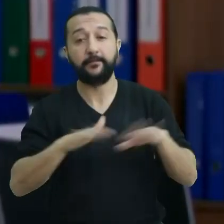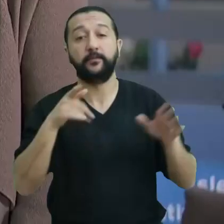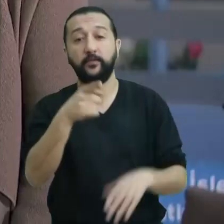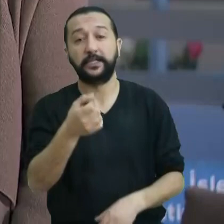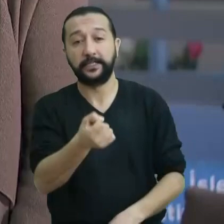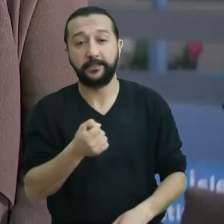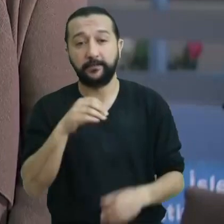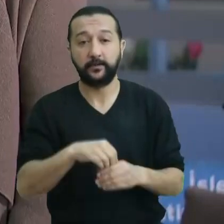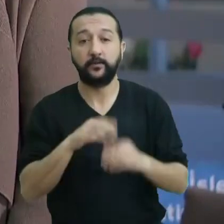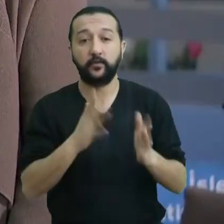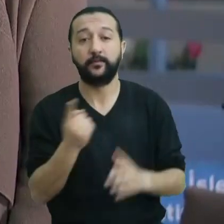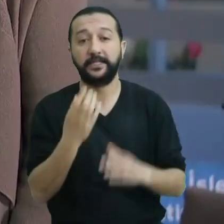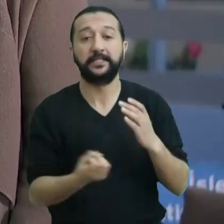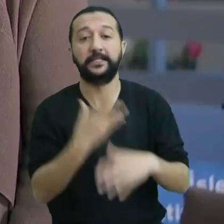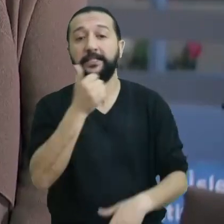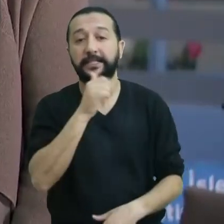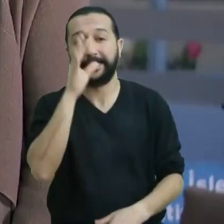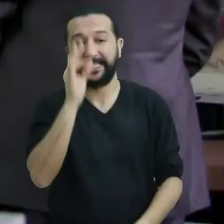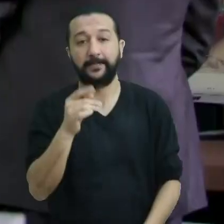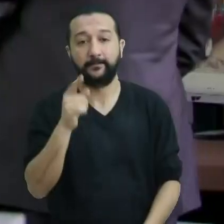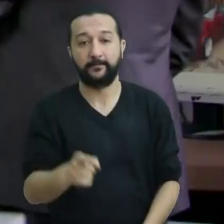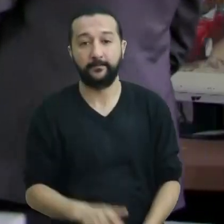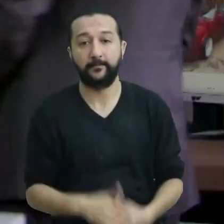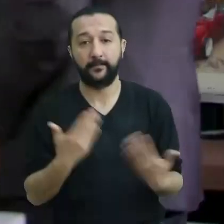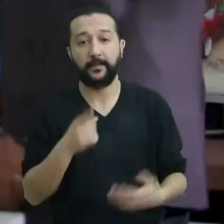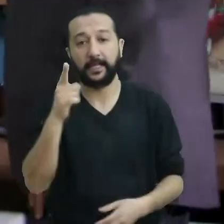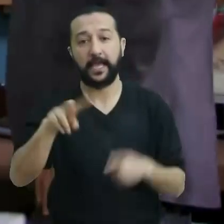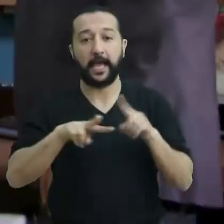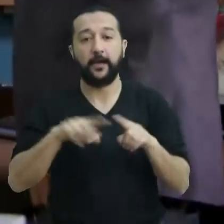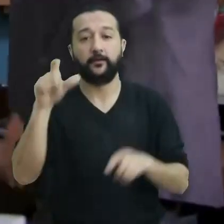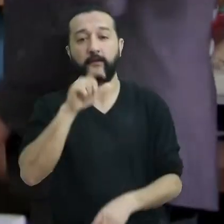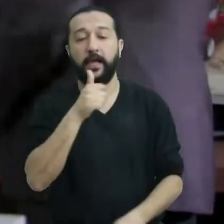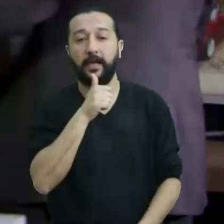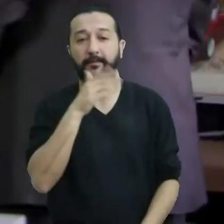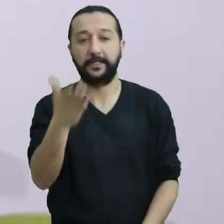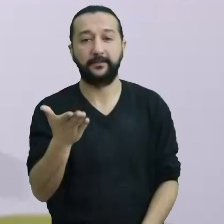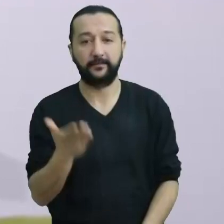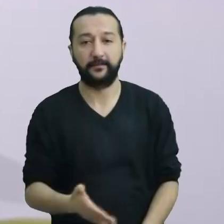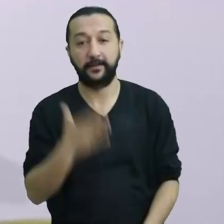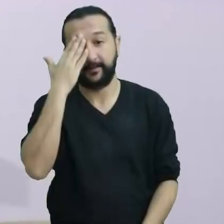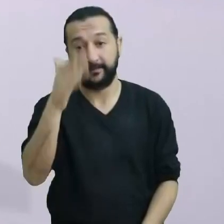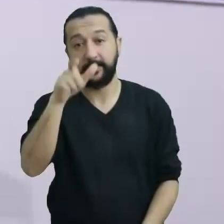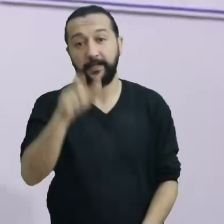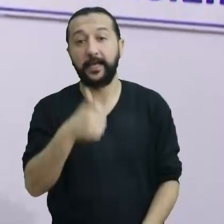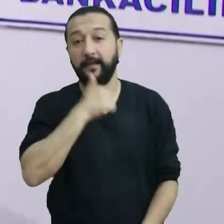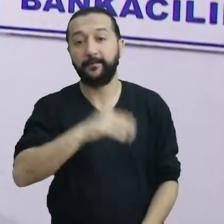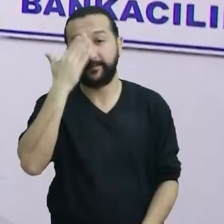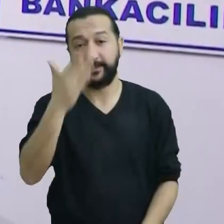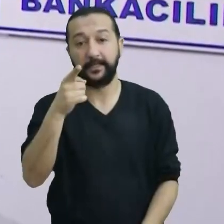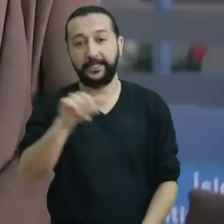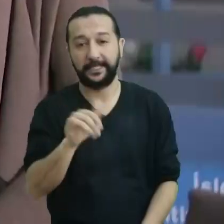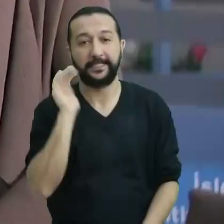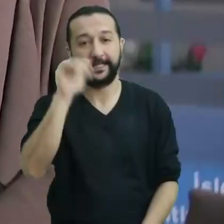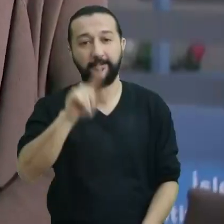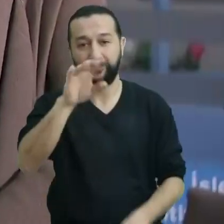şu çekmecesinden sürekli bir şeyler çıkan bey kim? Aydoğan abi. Ay! Merhaba Aydoğan bey.